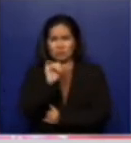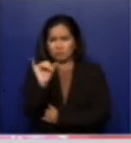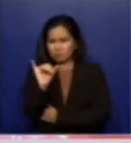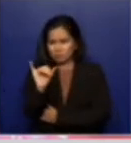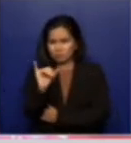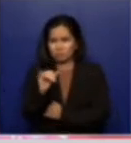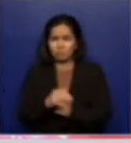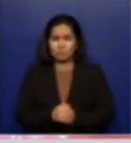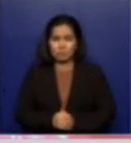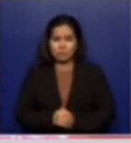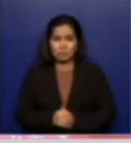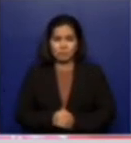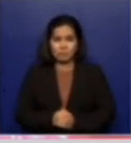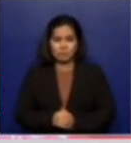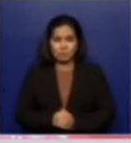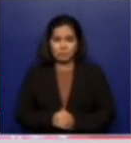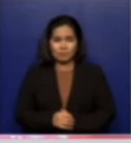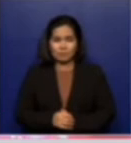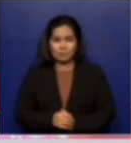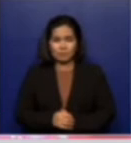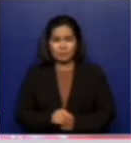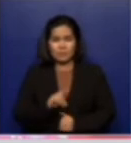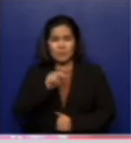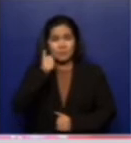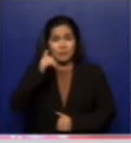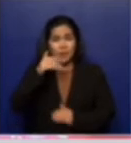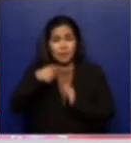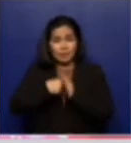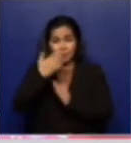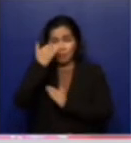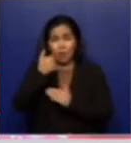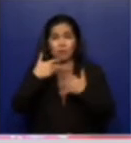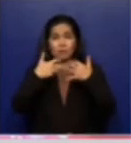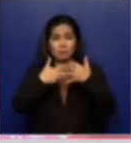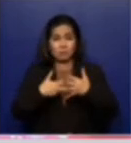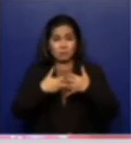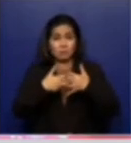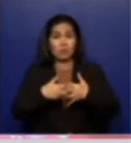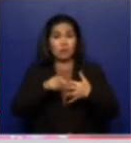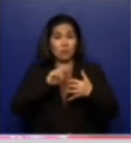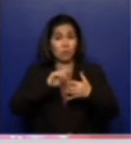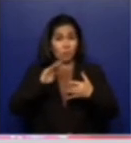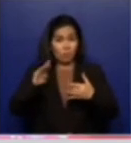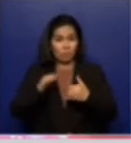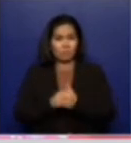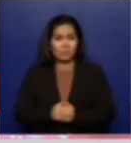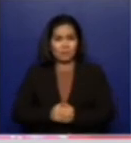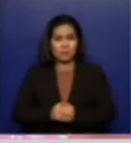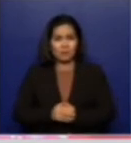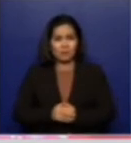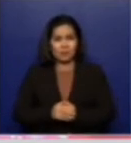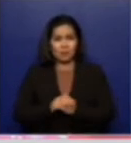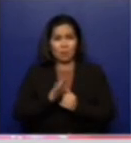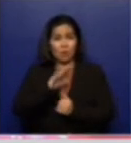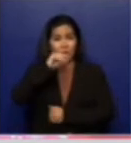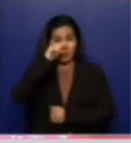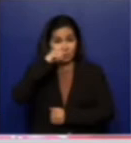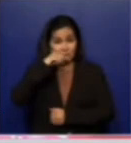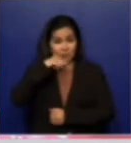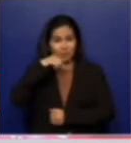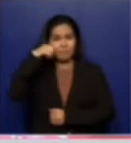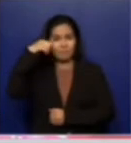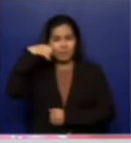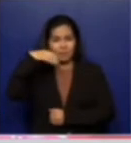านที่ใช้งานไม่ได้เพราะว่าเครื่องจักรนั้นไม่รองรับกำลังไฟฟ้าในส่วนของฟิกสเต